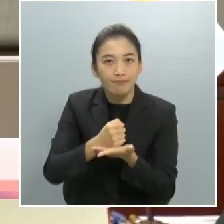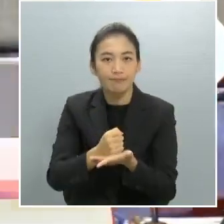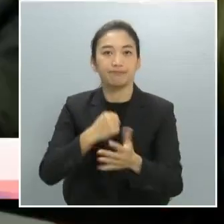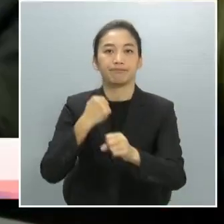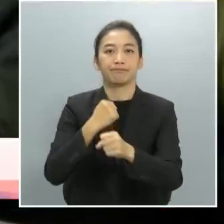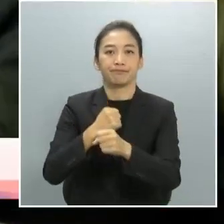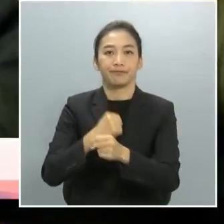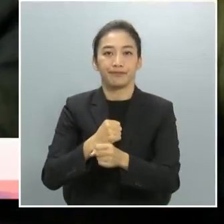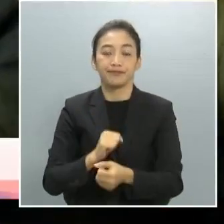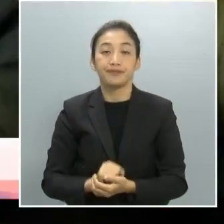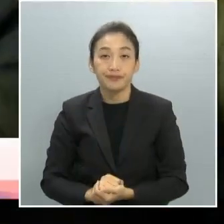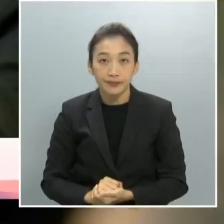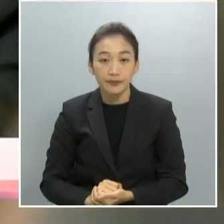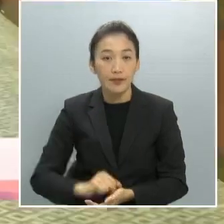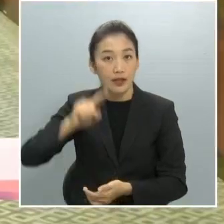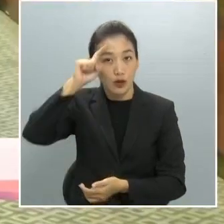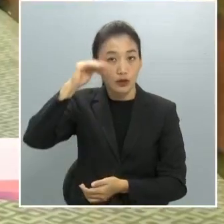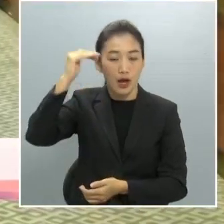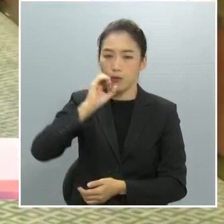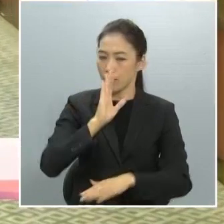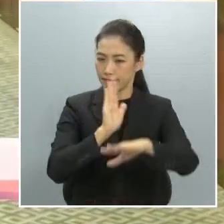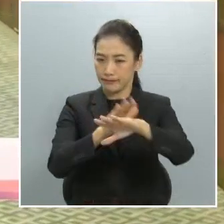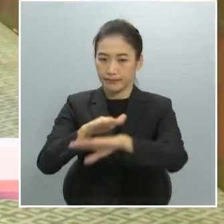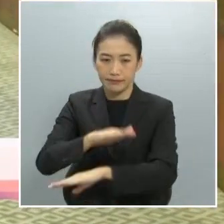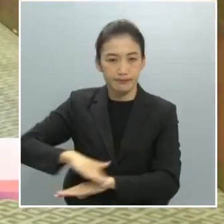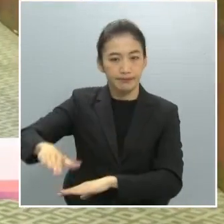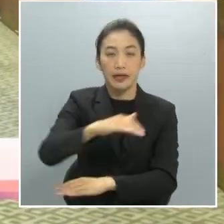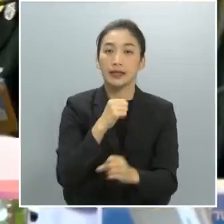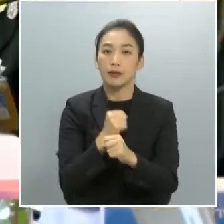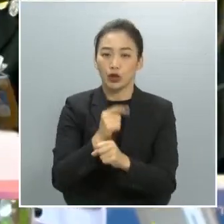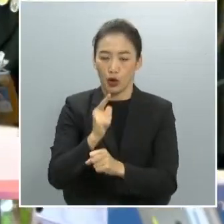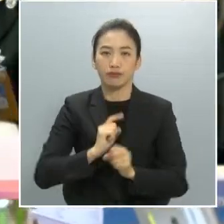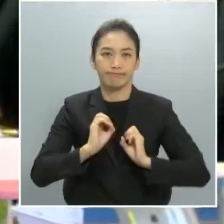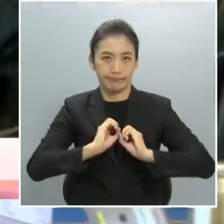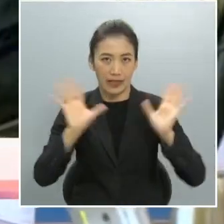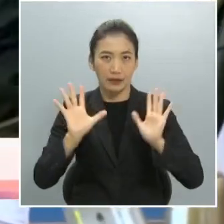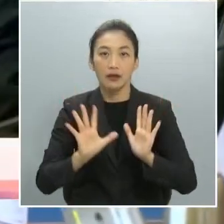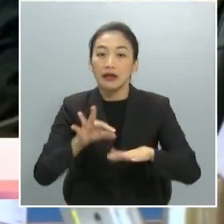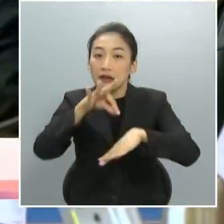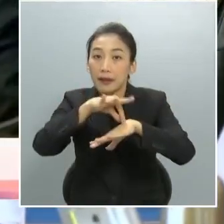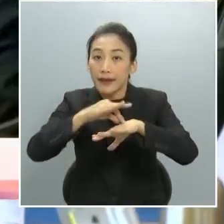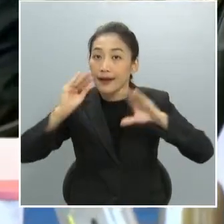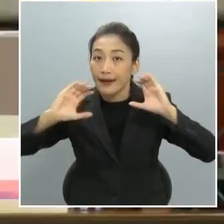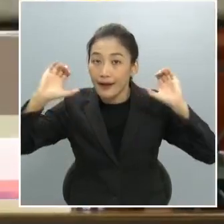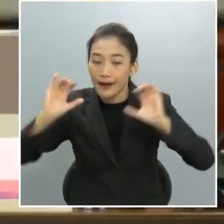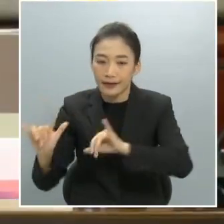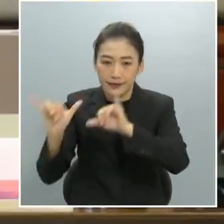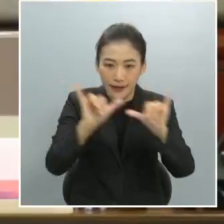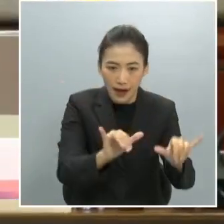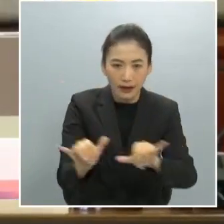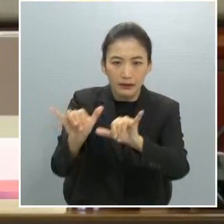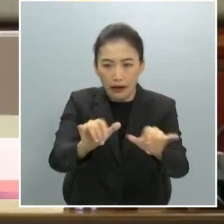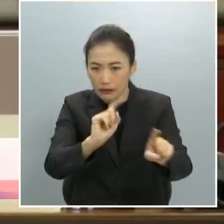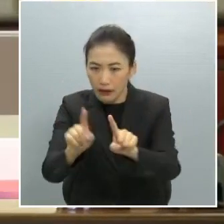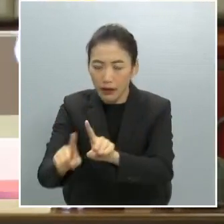ายังได้เน้นย้ำเรื่องความโปร่งใสในการทำงานด้วย โดยเฉพาะเรื่องการโยกย้ายข้าราชการซึ่งเป็นเรื่องที่สำคัญที่ต้องเห็นใจทุกภา